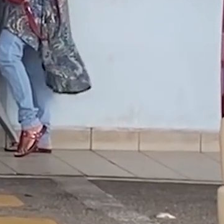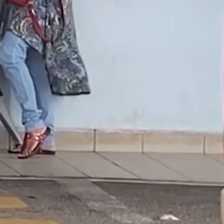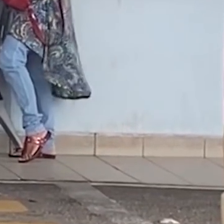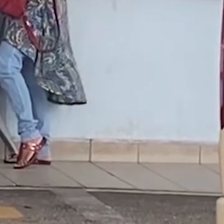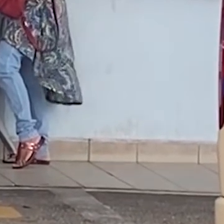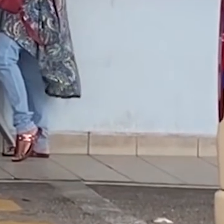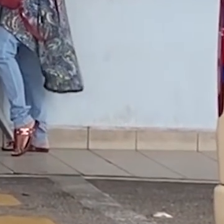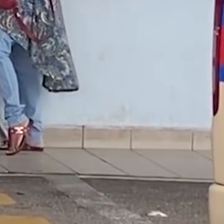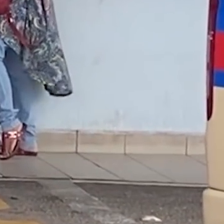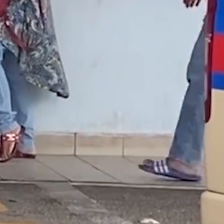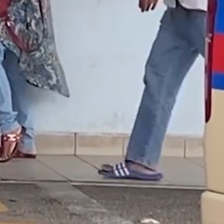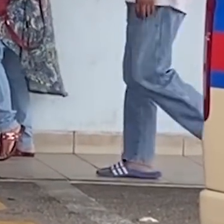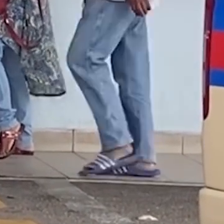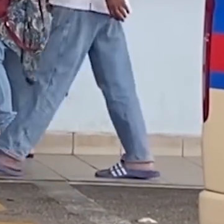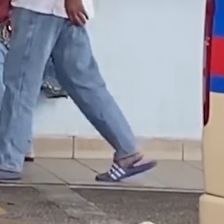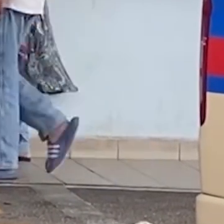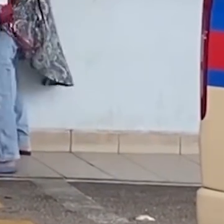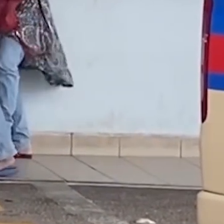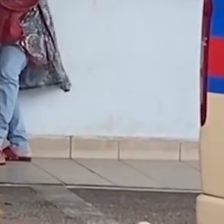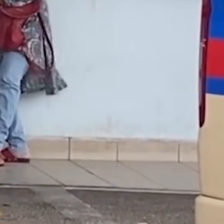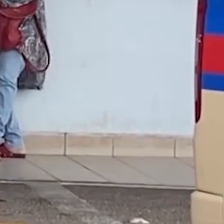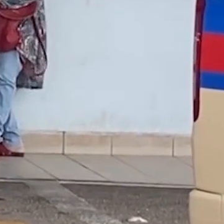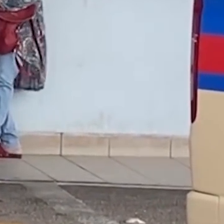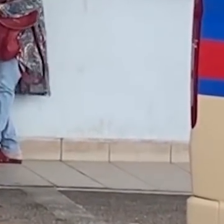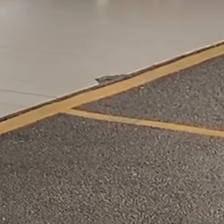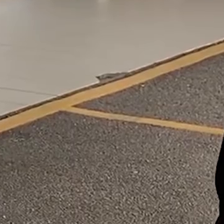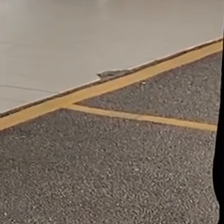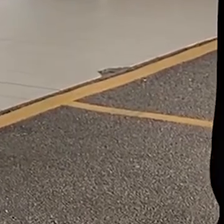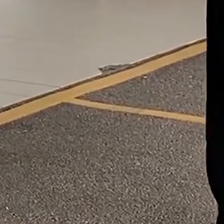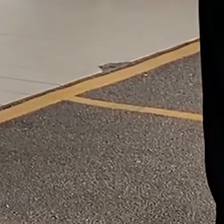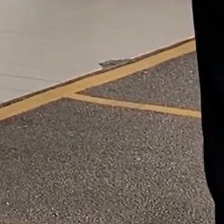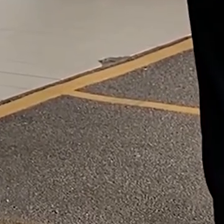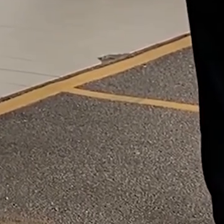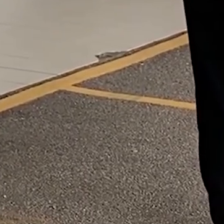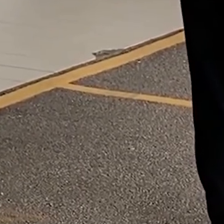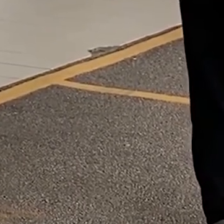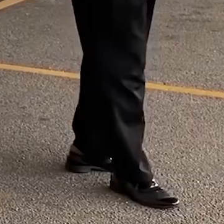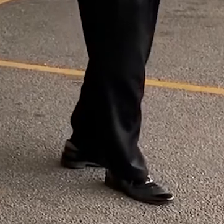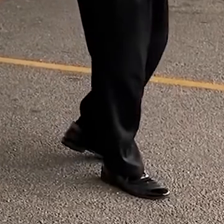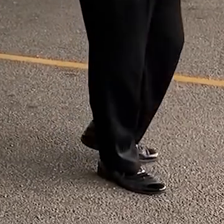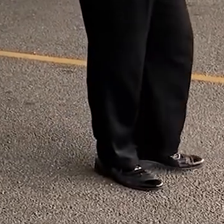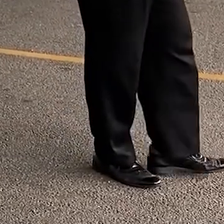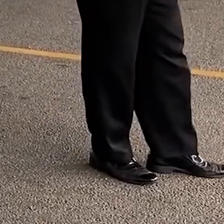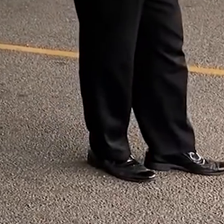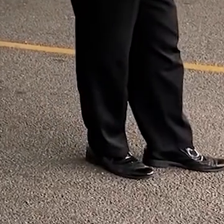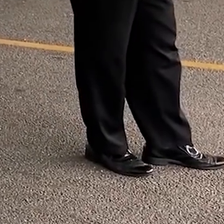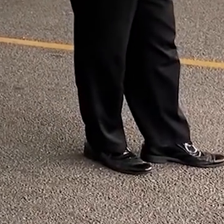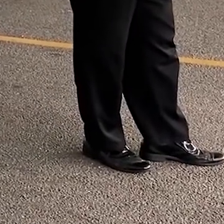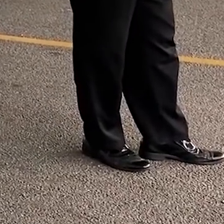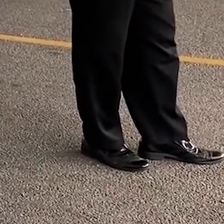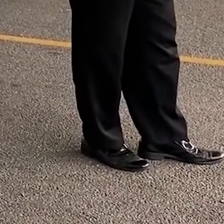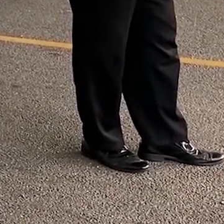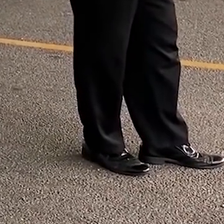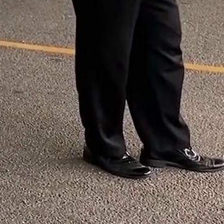3 juta keping setiap bulan. Kalau itu dapat diusahakan, maka saya fikir bekalan dalam negeri ini